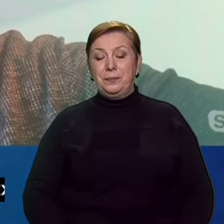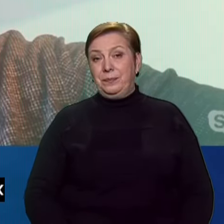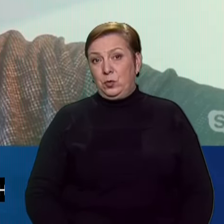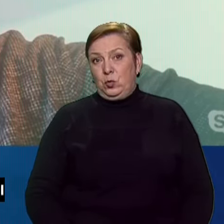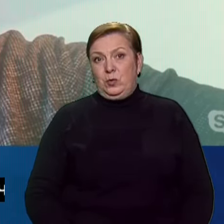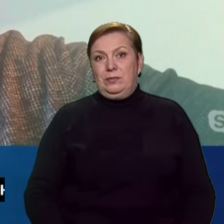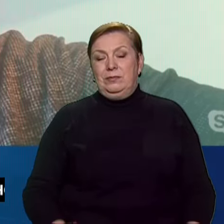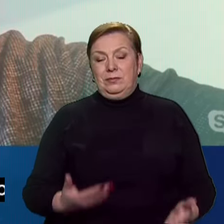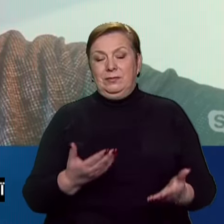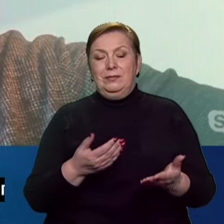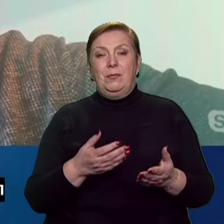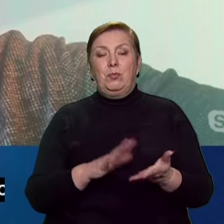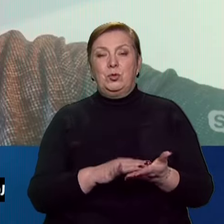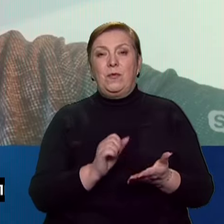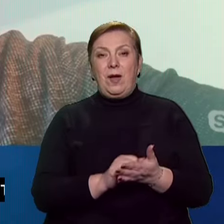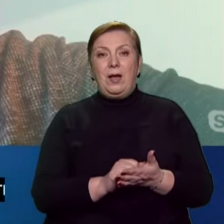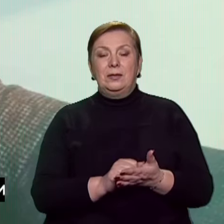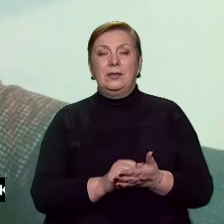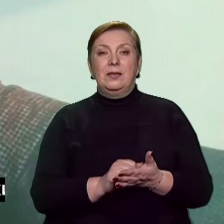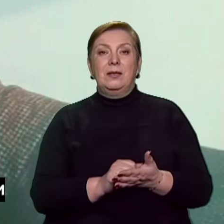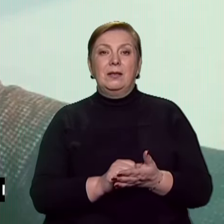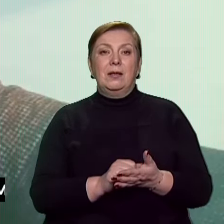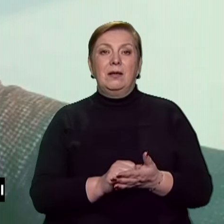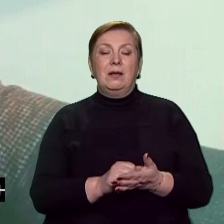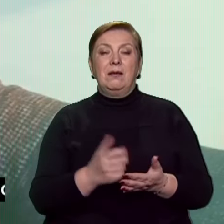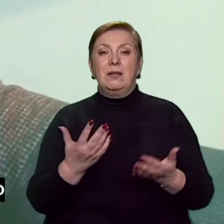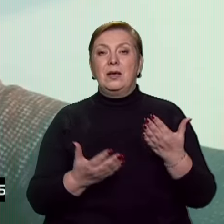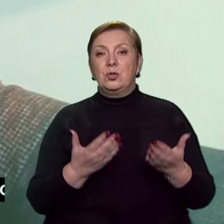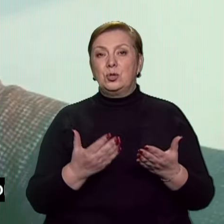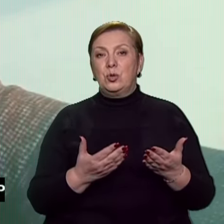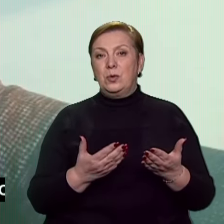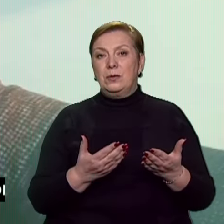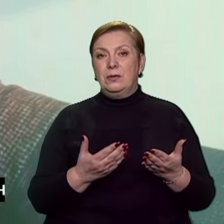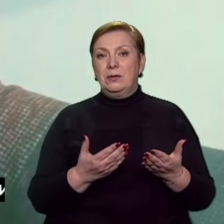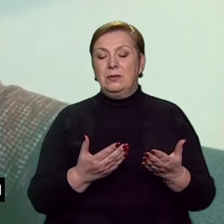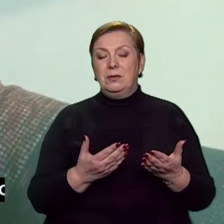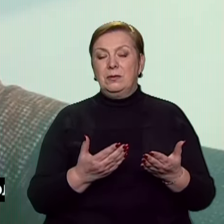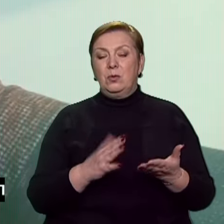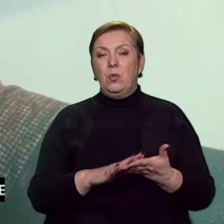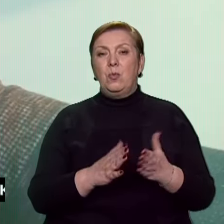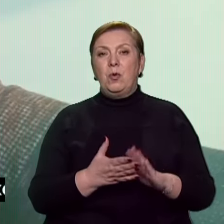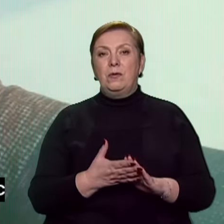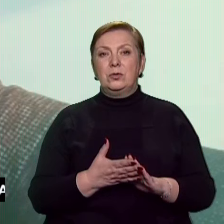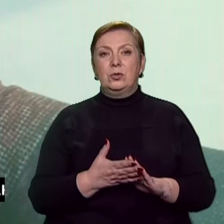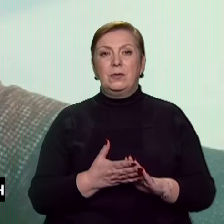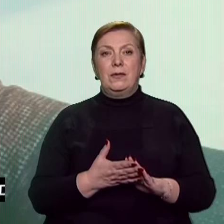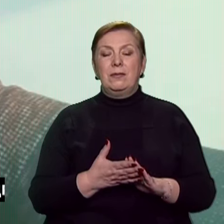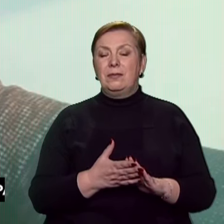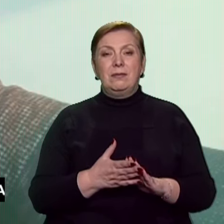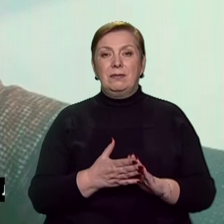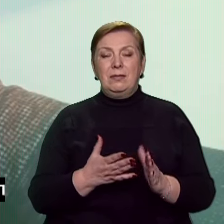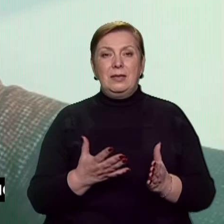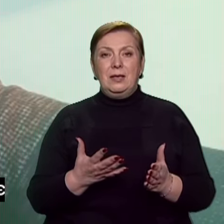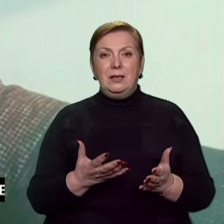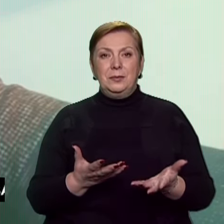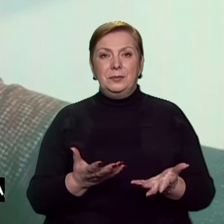Псувати це саме просто, що може бути. Якщо це ну умовно не понесе